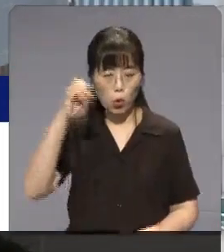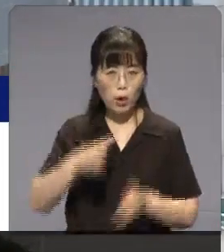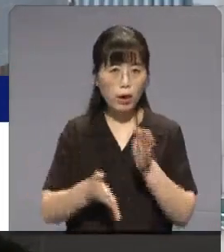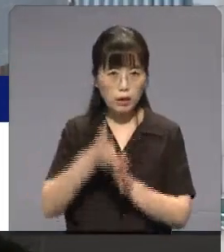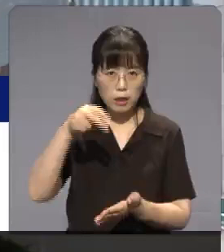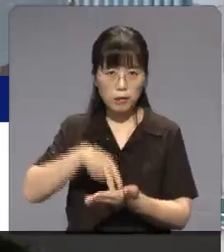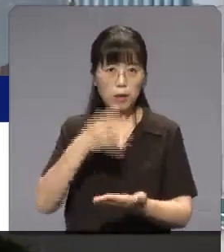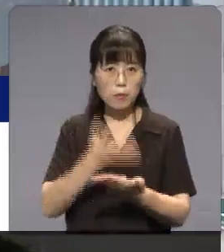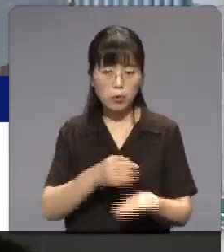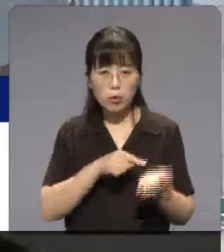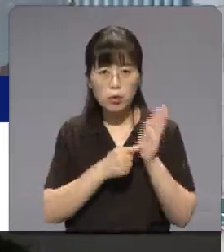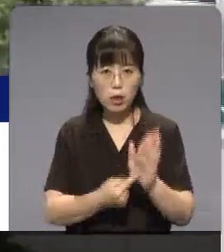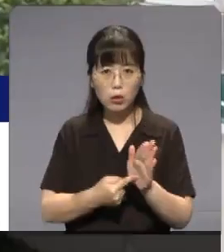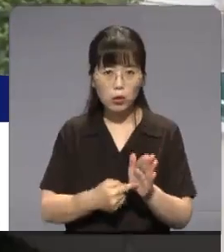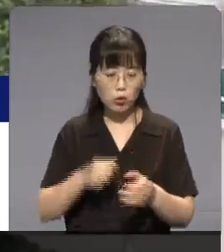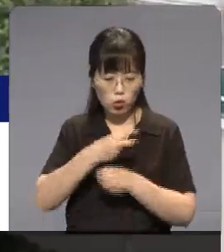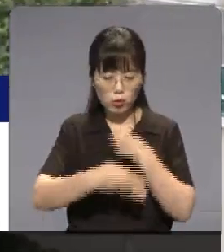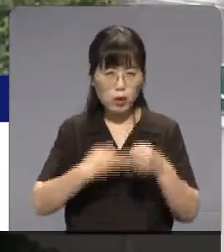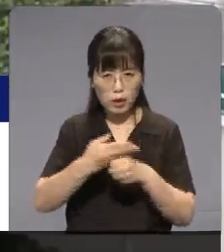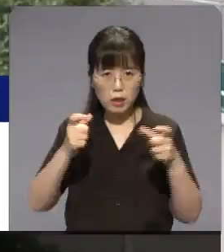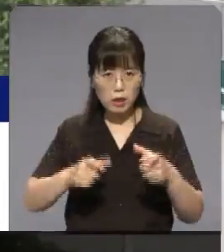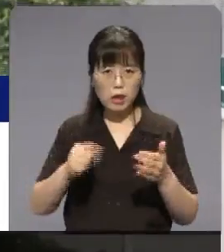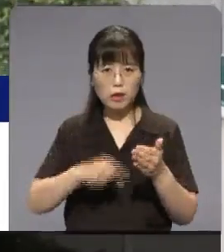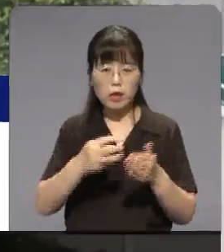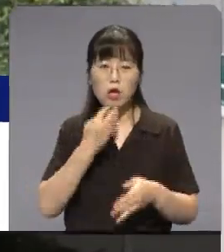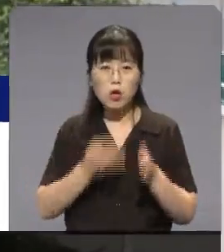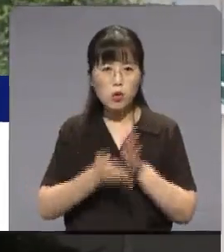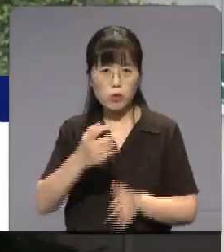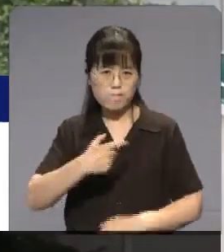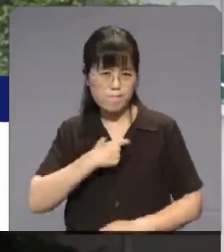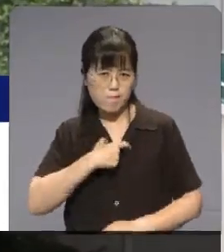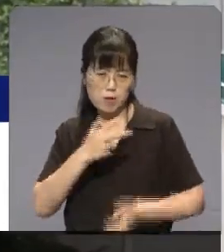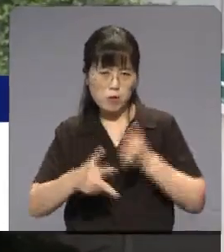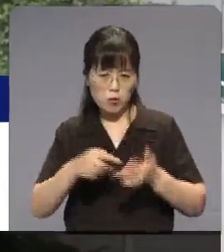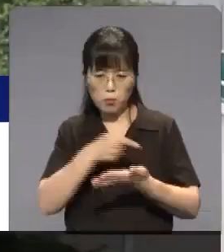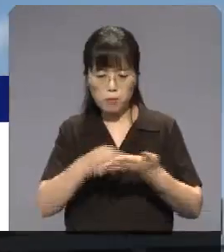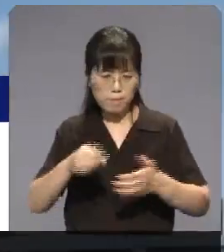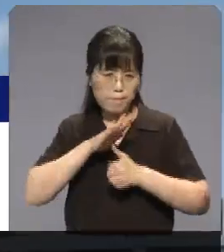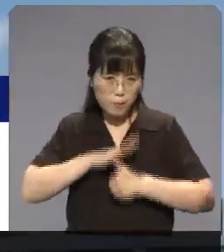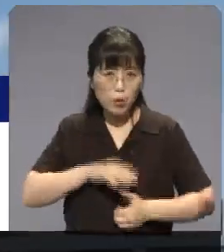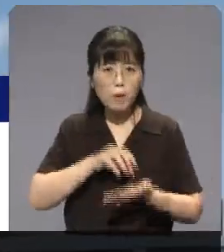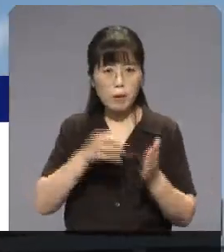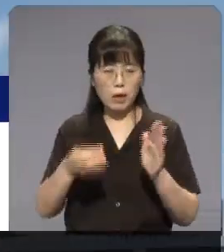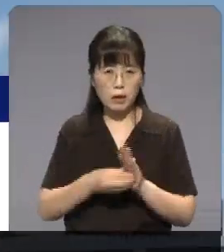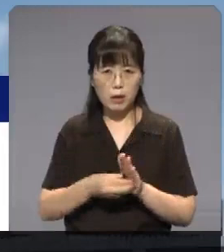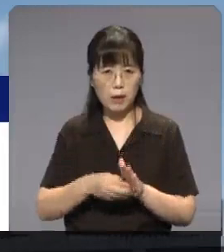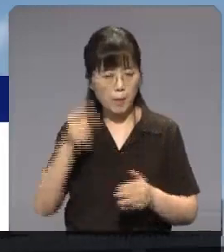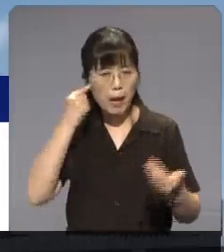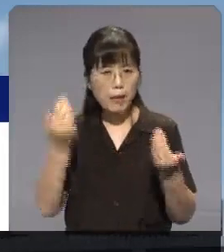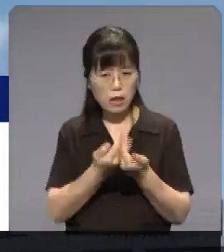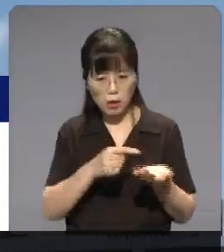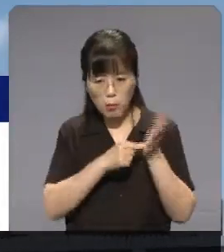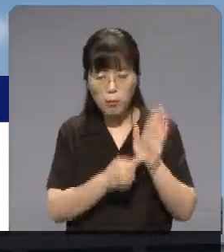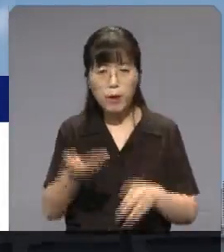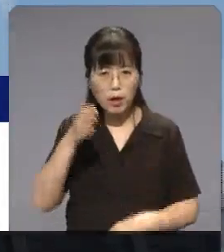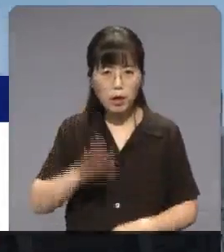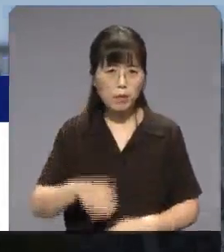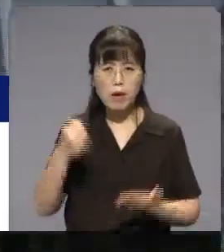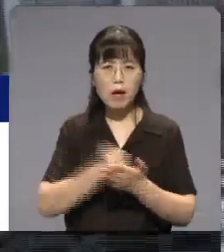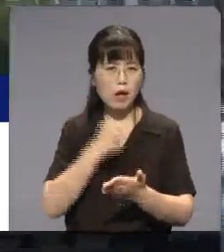고양시는 입장원을 내고 수십 년간 지역 내 서울시 기피시설로 피해를 감수한만큼 반대를 표명해왔지만